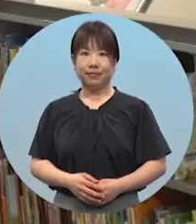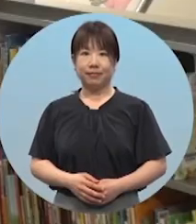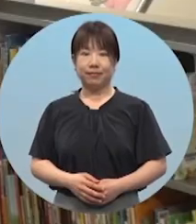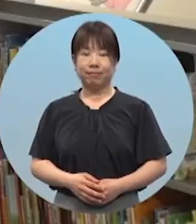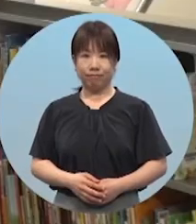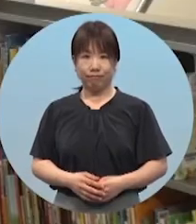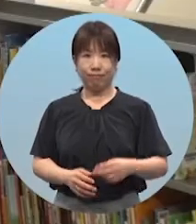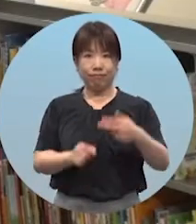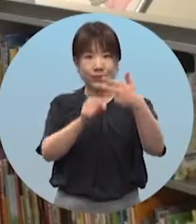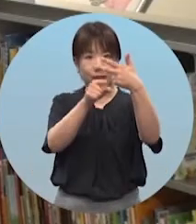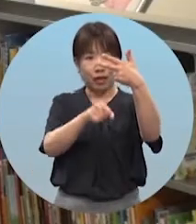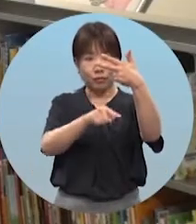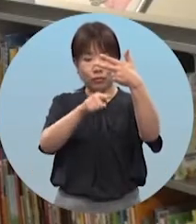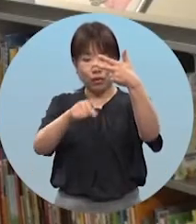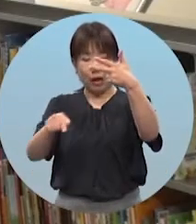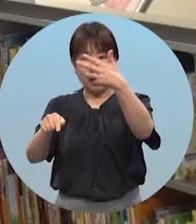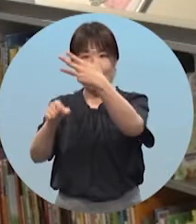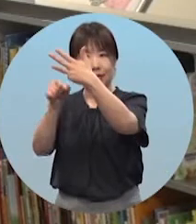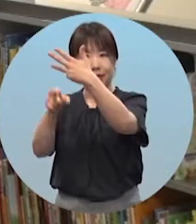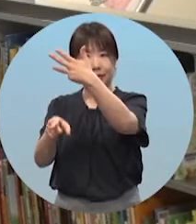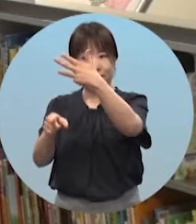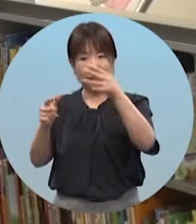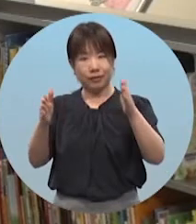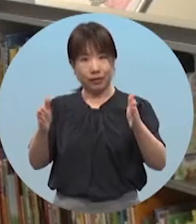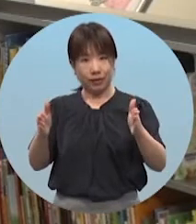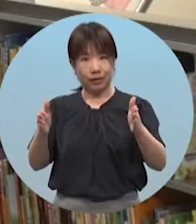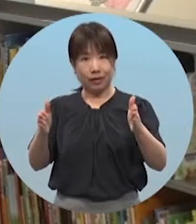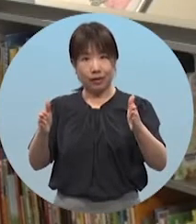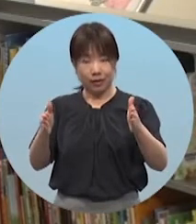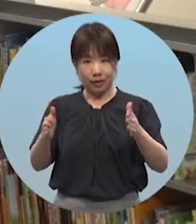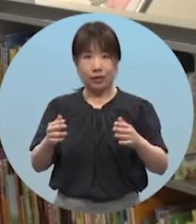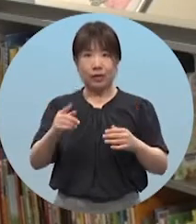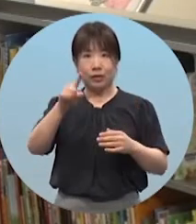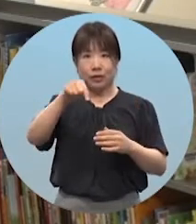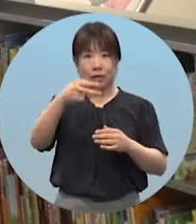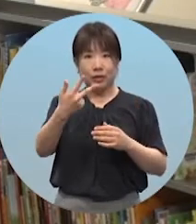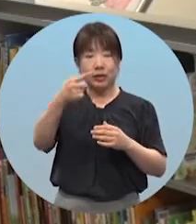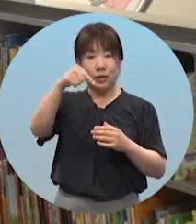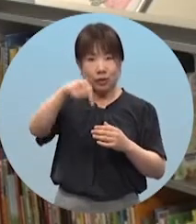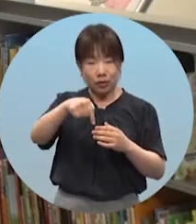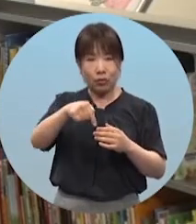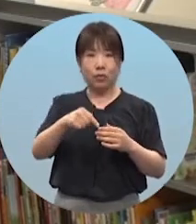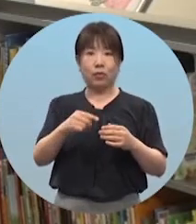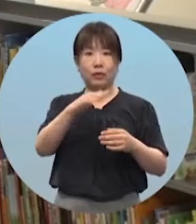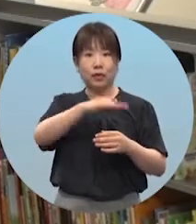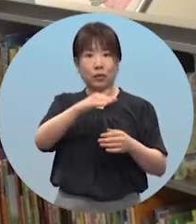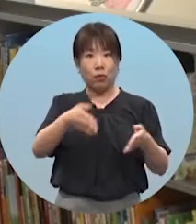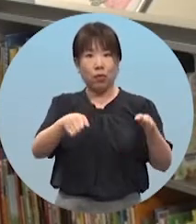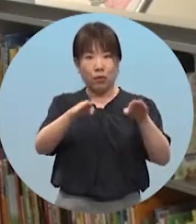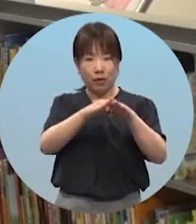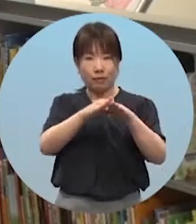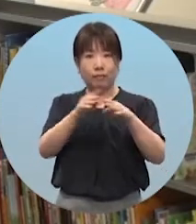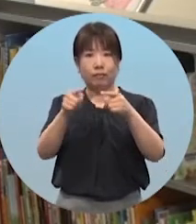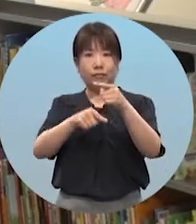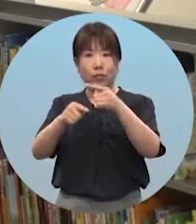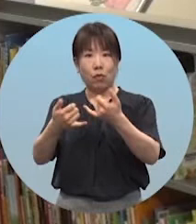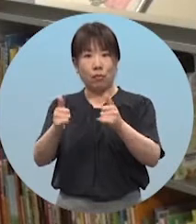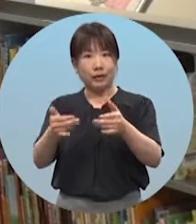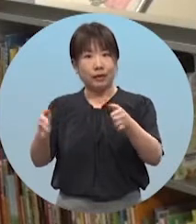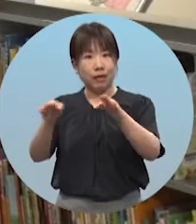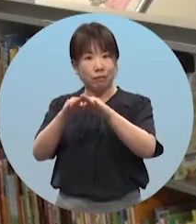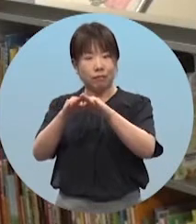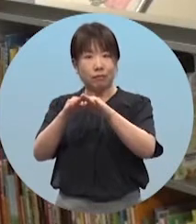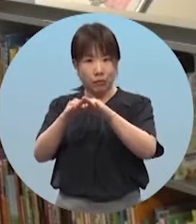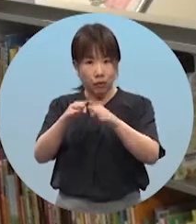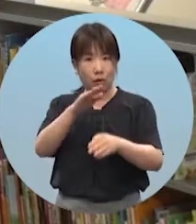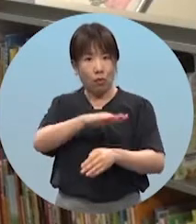7月から8月にかけて市内の児童館や公民館など子どもの読書に関わるいろんな施設